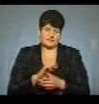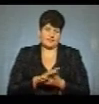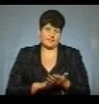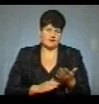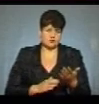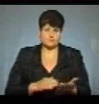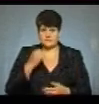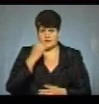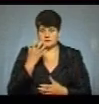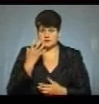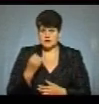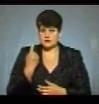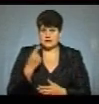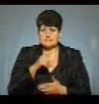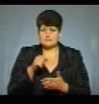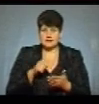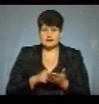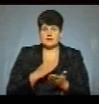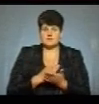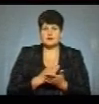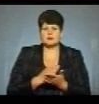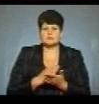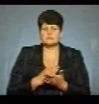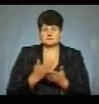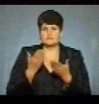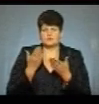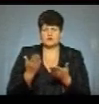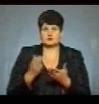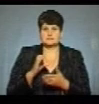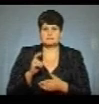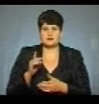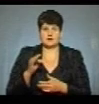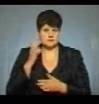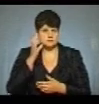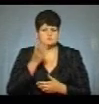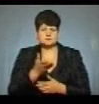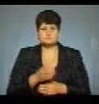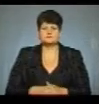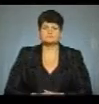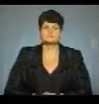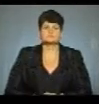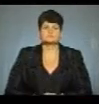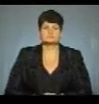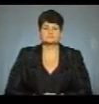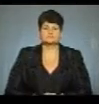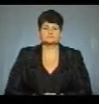Я вам дякую. Маємо ще одне запитання від цього ж спікера. Давайте почуємо.